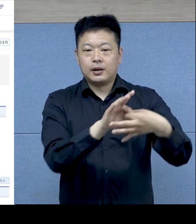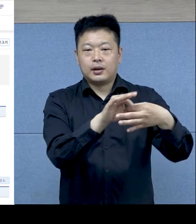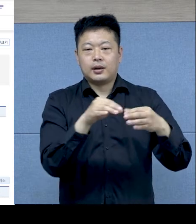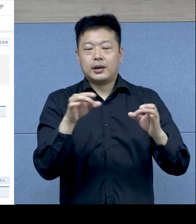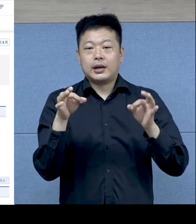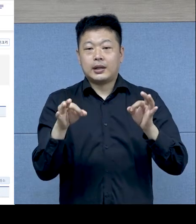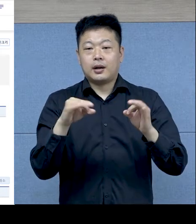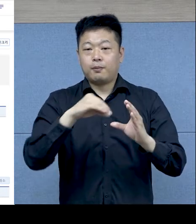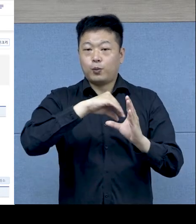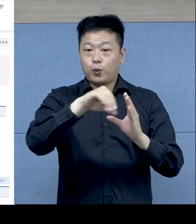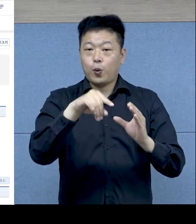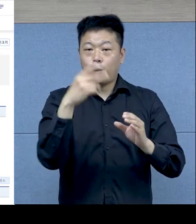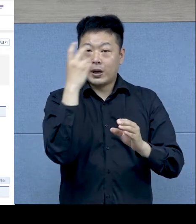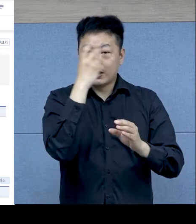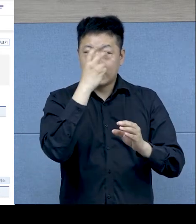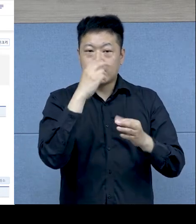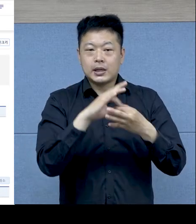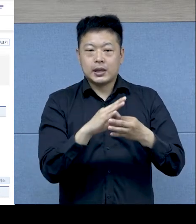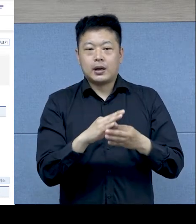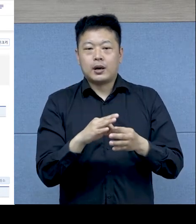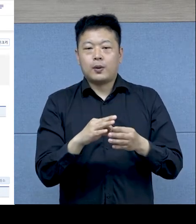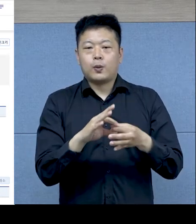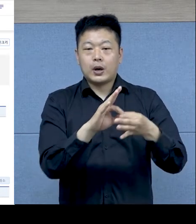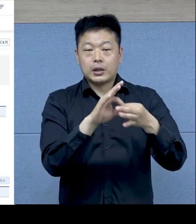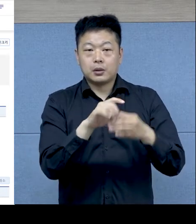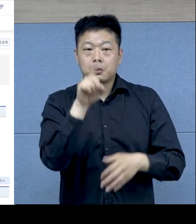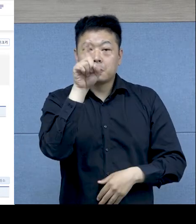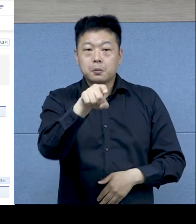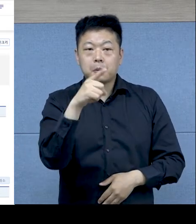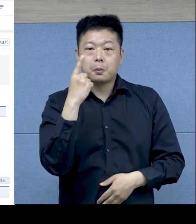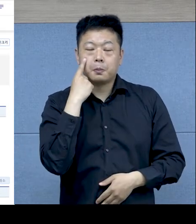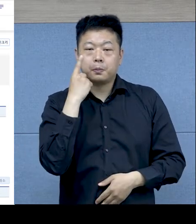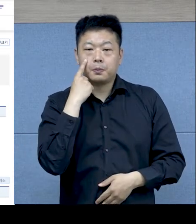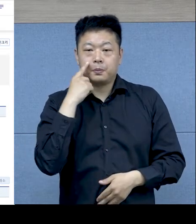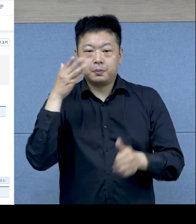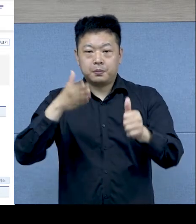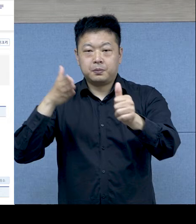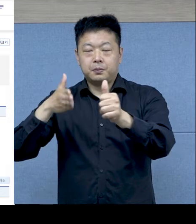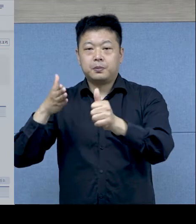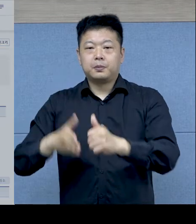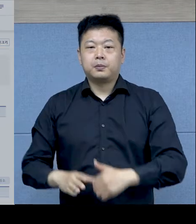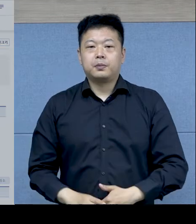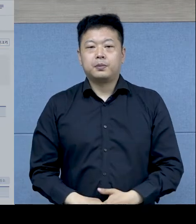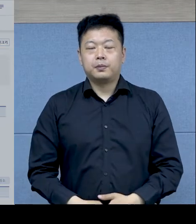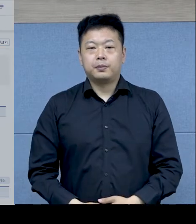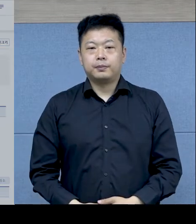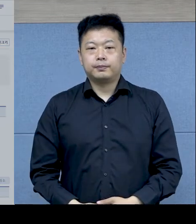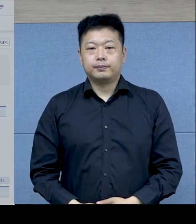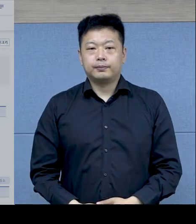관리는 여기 보이시는 계좌 관리에 계좌 연결 관리를 먼저 클릭을 해주세요.